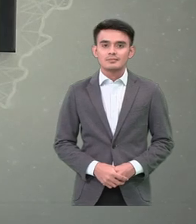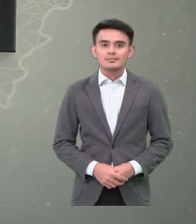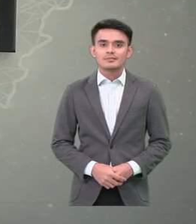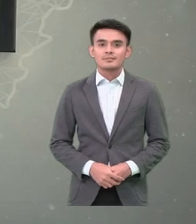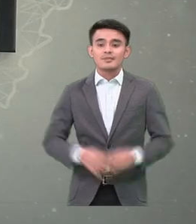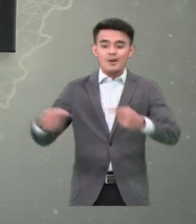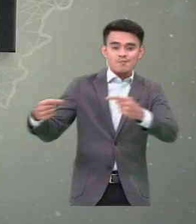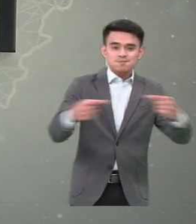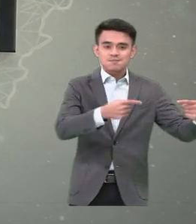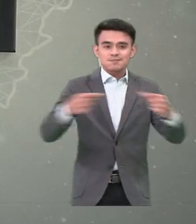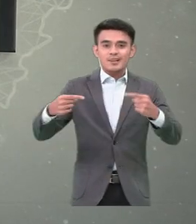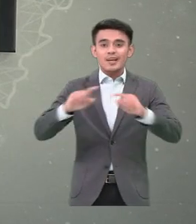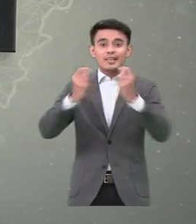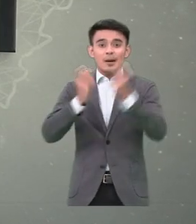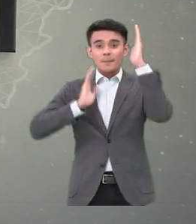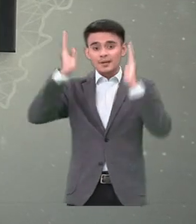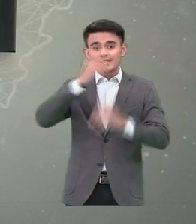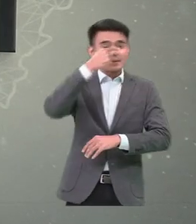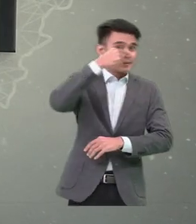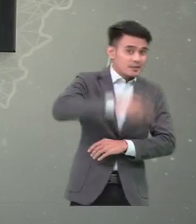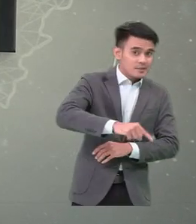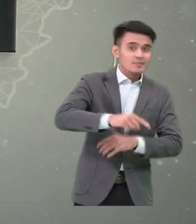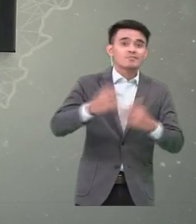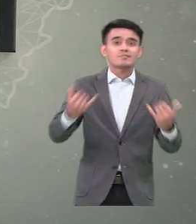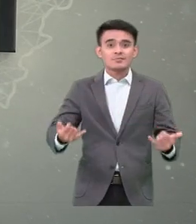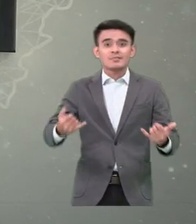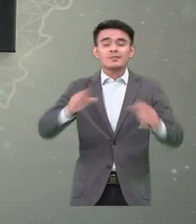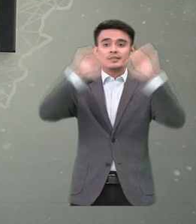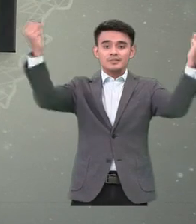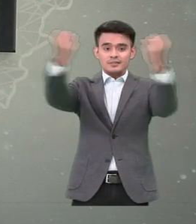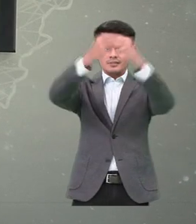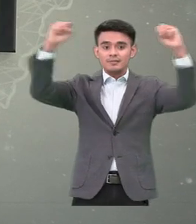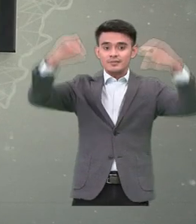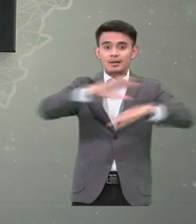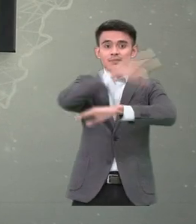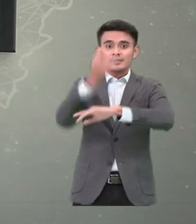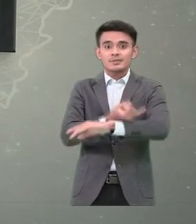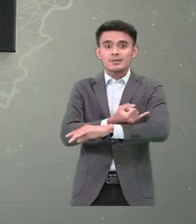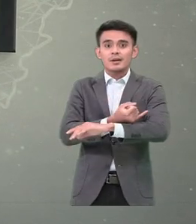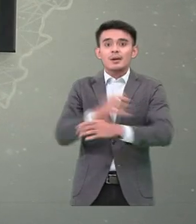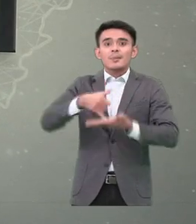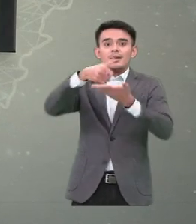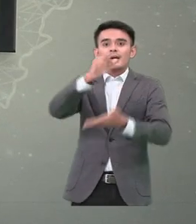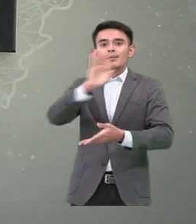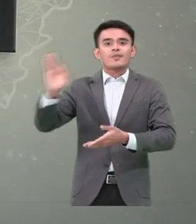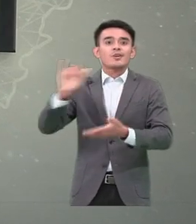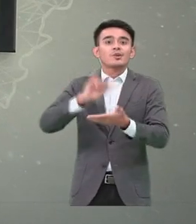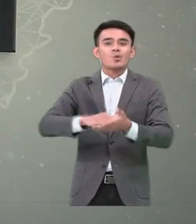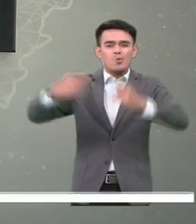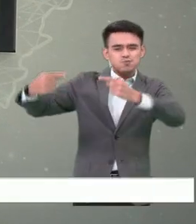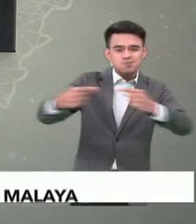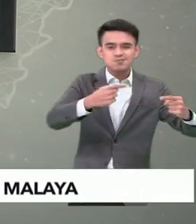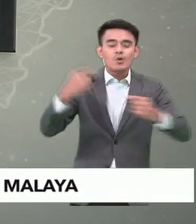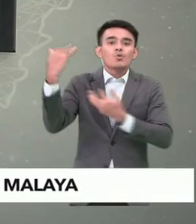pertemuan skuad harimau Malaya dan Thailand malam ini di stadium nasional Bukit Jalil dalam pentas piala AFF adalah perlawanan